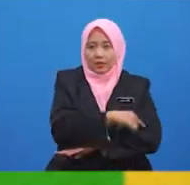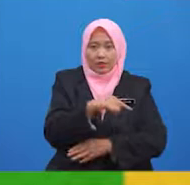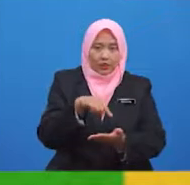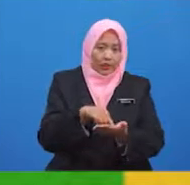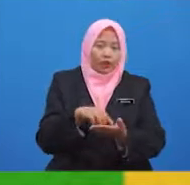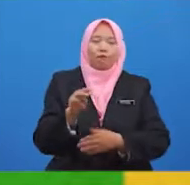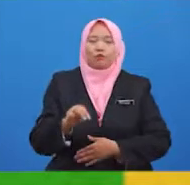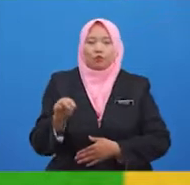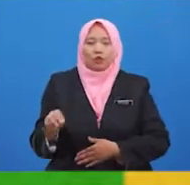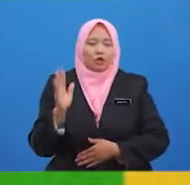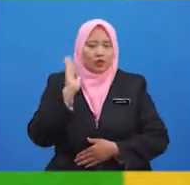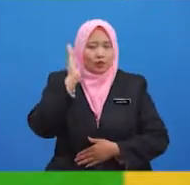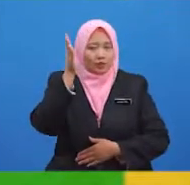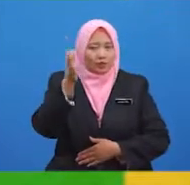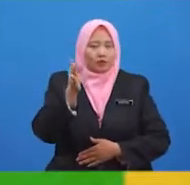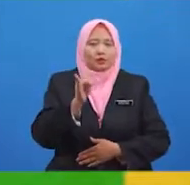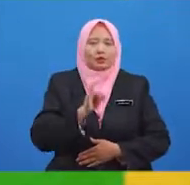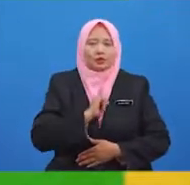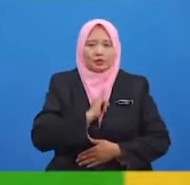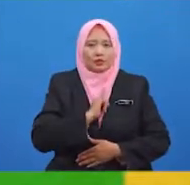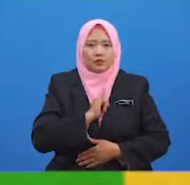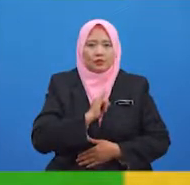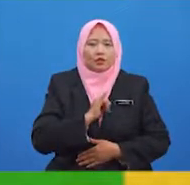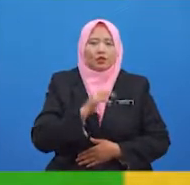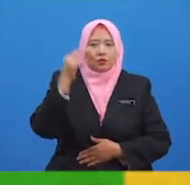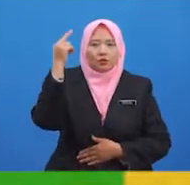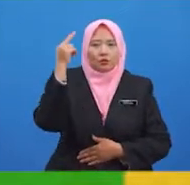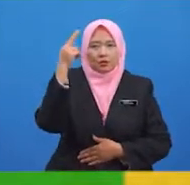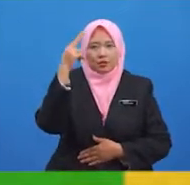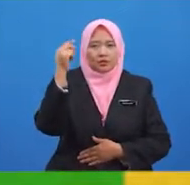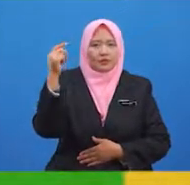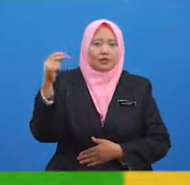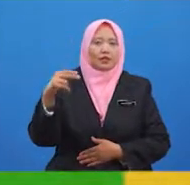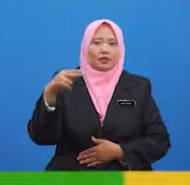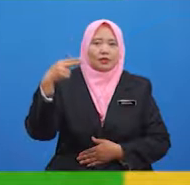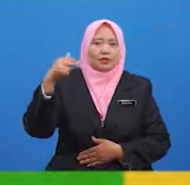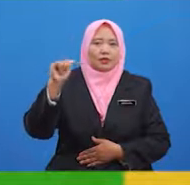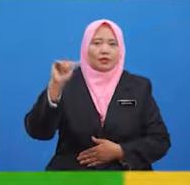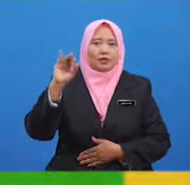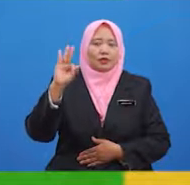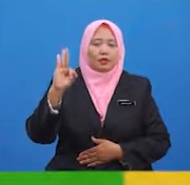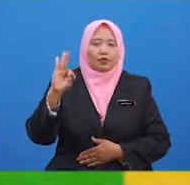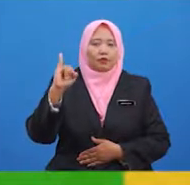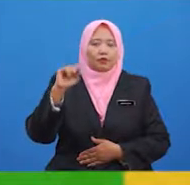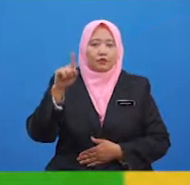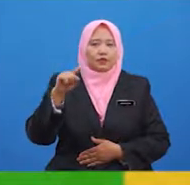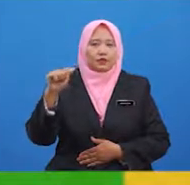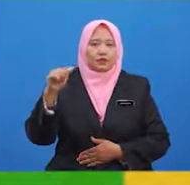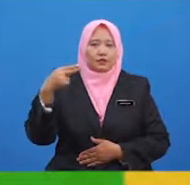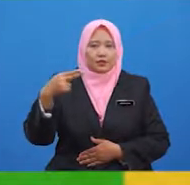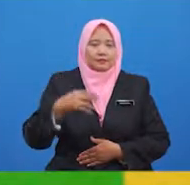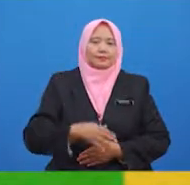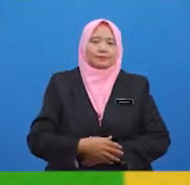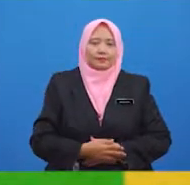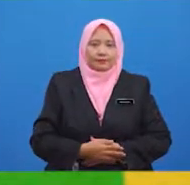ini, murid-murid akan bersama ustazah iaitu Ustazah Hafizah binti Idris dalam topik yang sangat menarik untuk